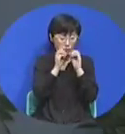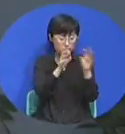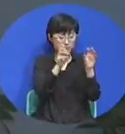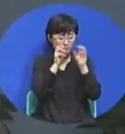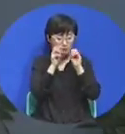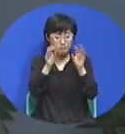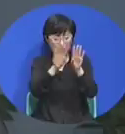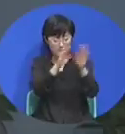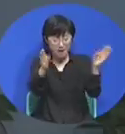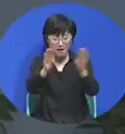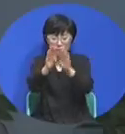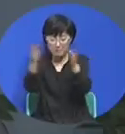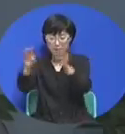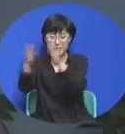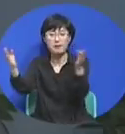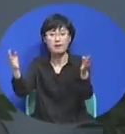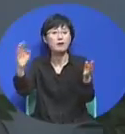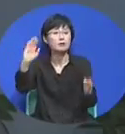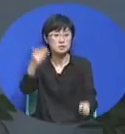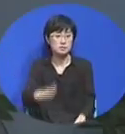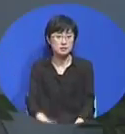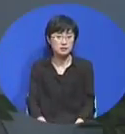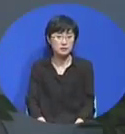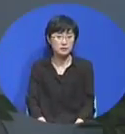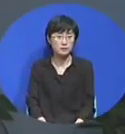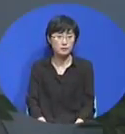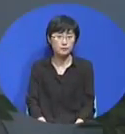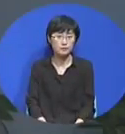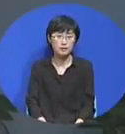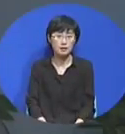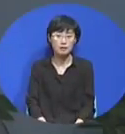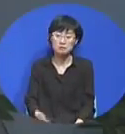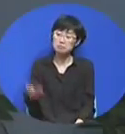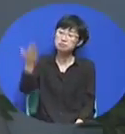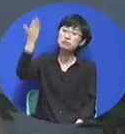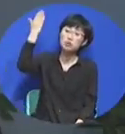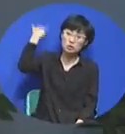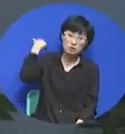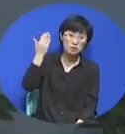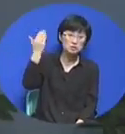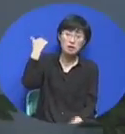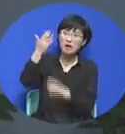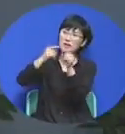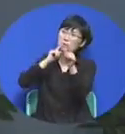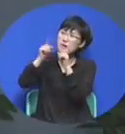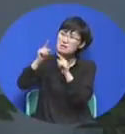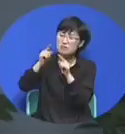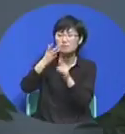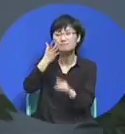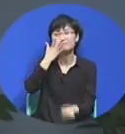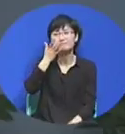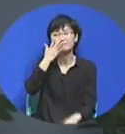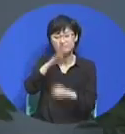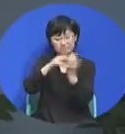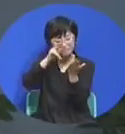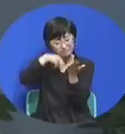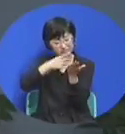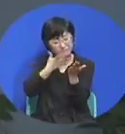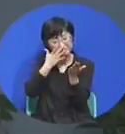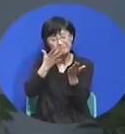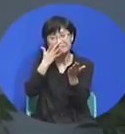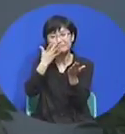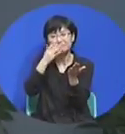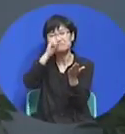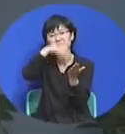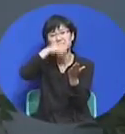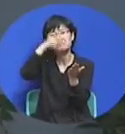opened before the world. 나는 그 이전에는 하나님의 말씀을 거짓으로 이렇게 믿고 있습니다. Prior to that, I held onto God's word